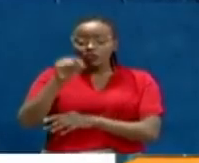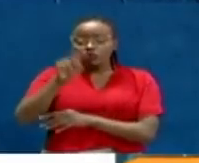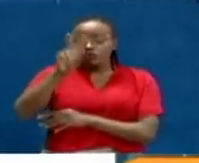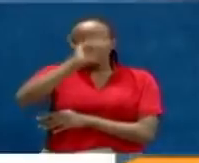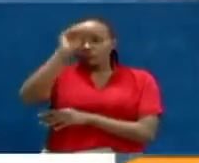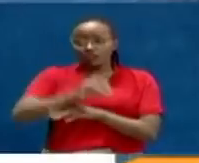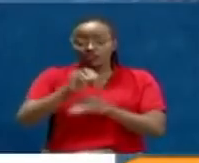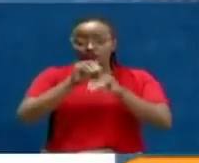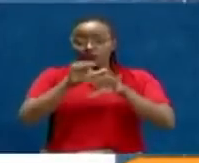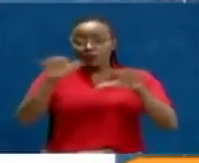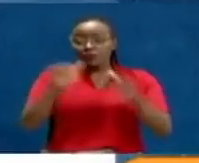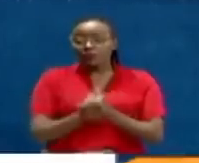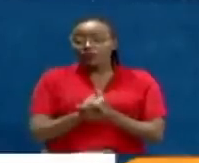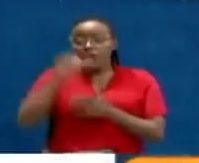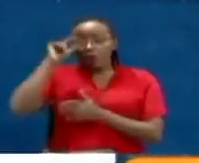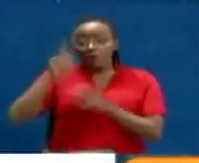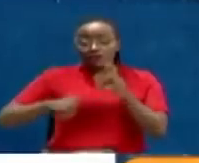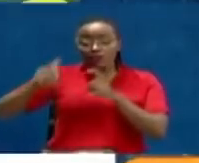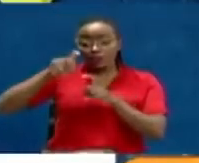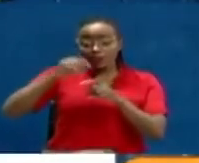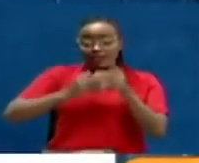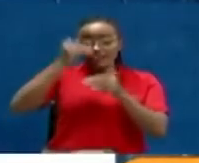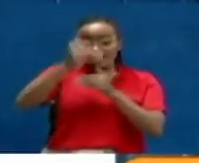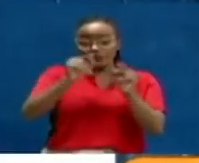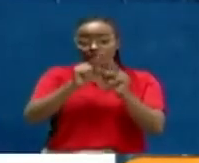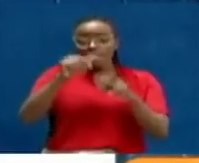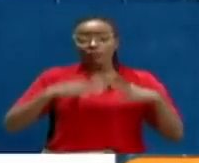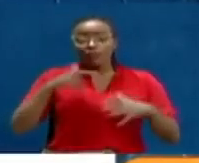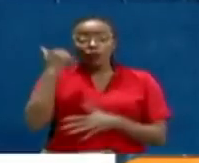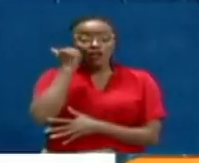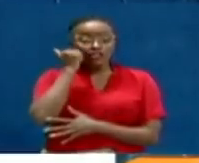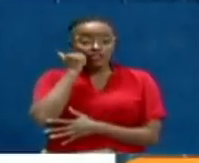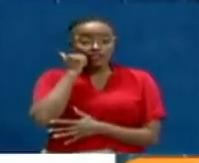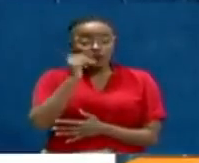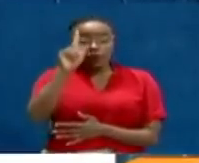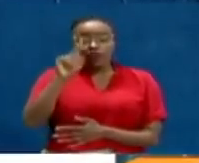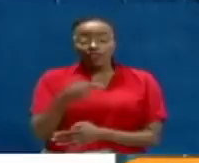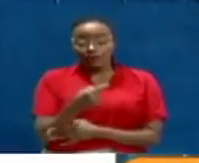57.2% ya maambukizi. Mombasa inafuata kwenye orodha na jumla ya walioambukizwa ikiwa